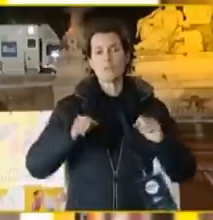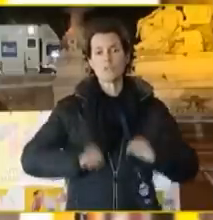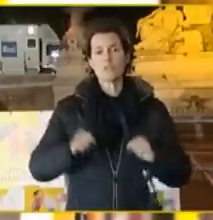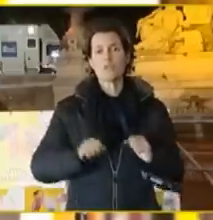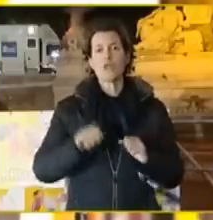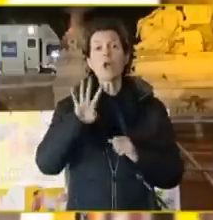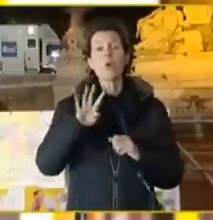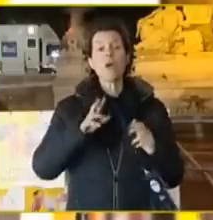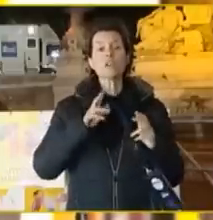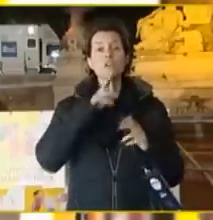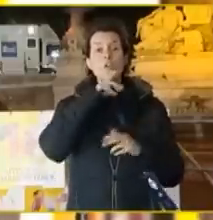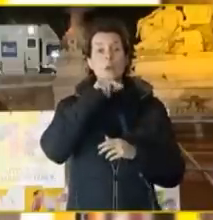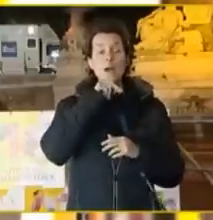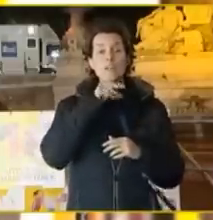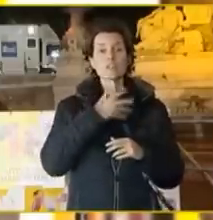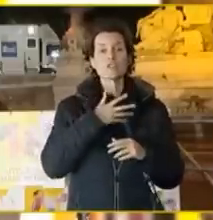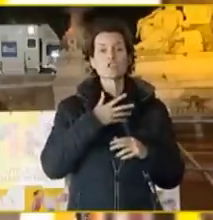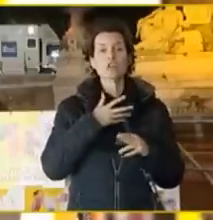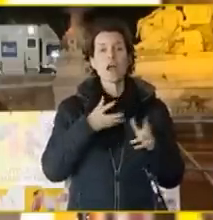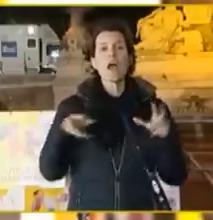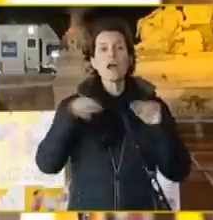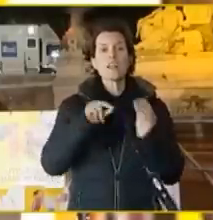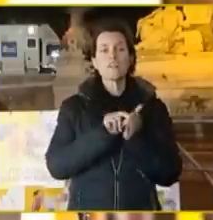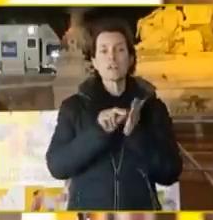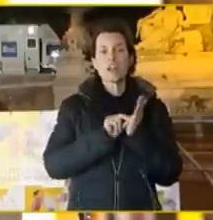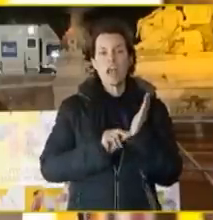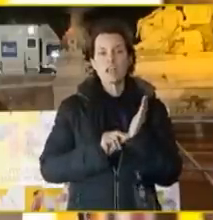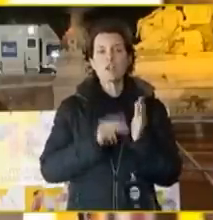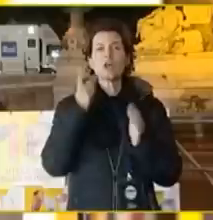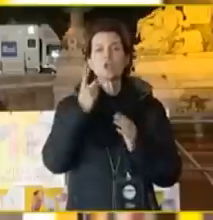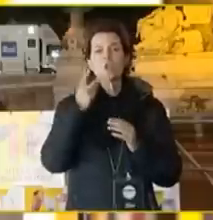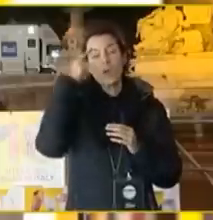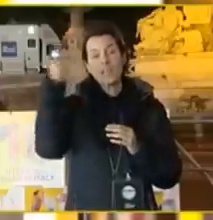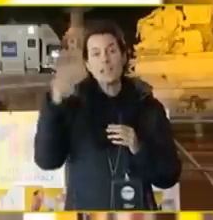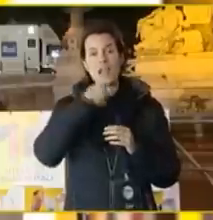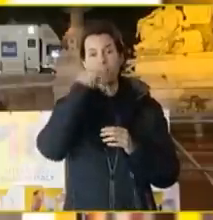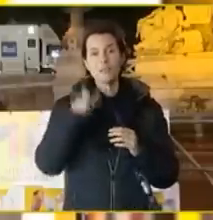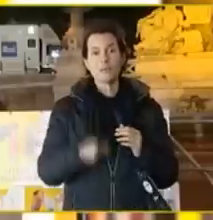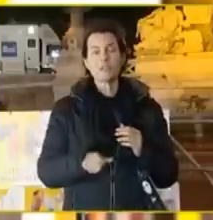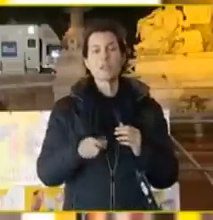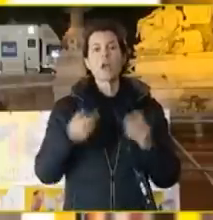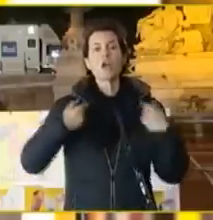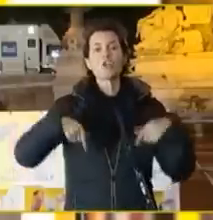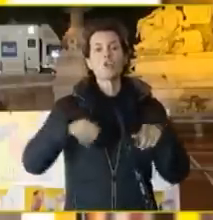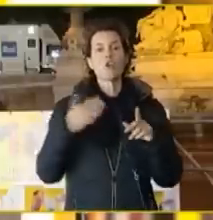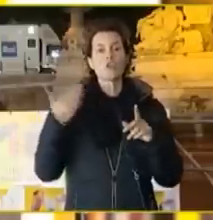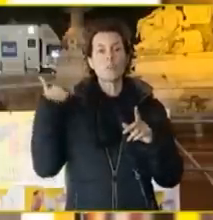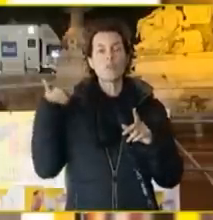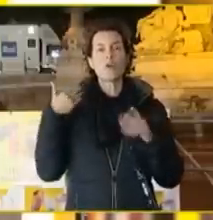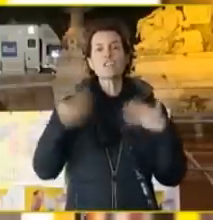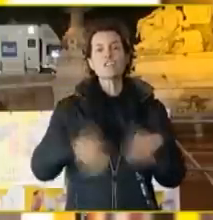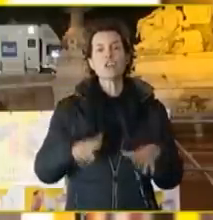4 marzo sarà un referendum tra due idee di paese. Noi un referendum l'abbiamo già vinto e ve lo